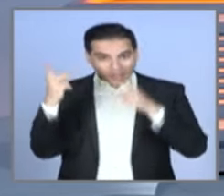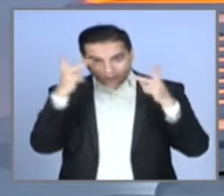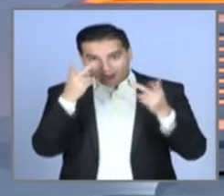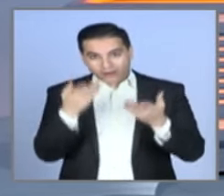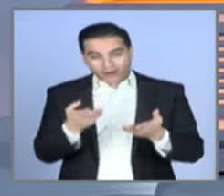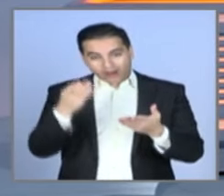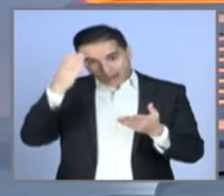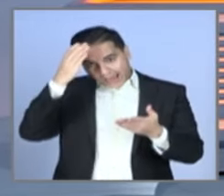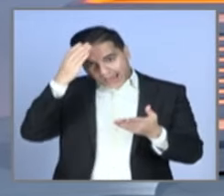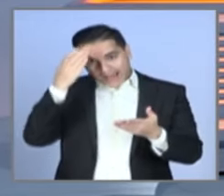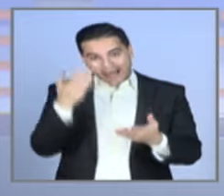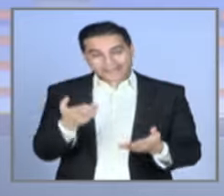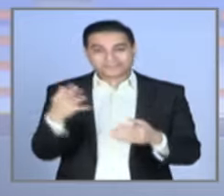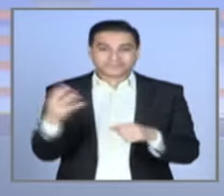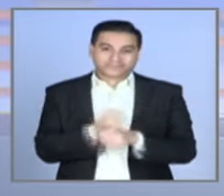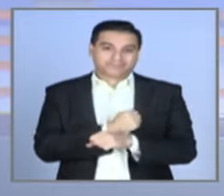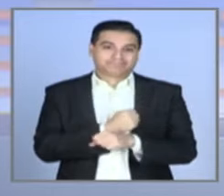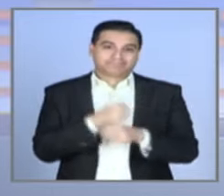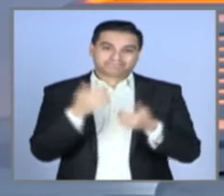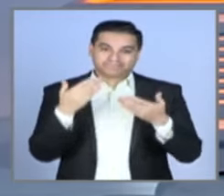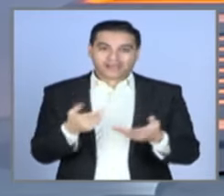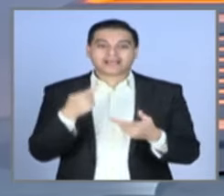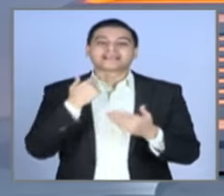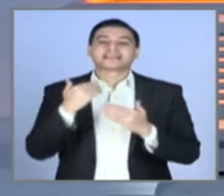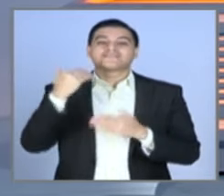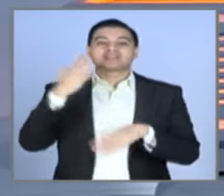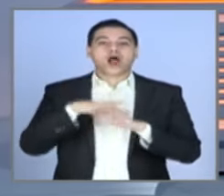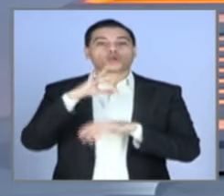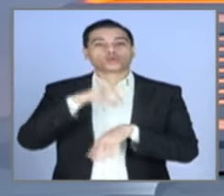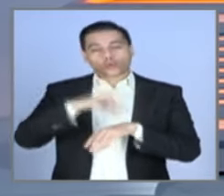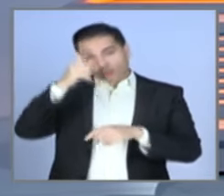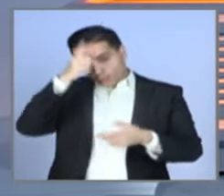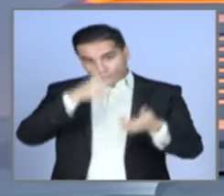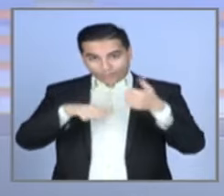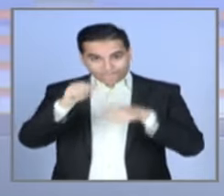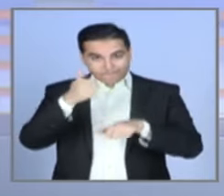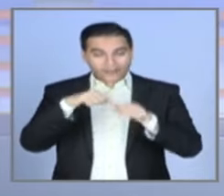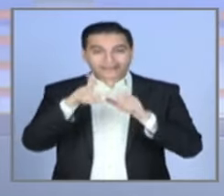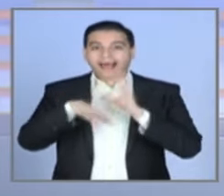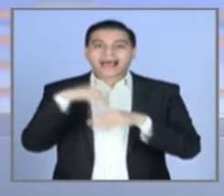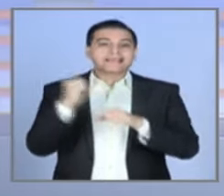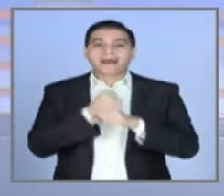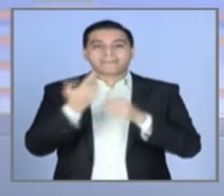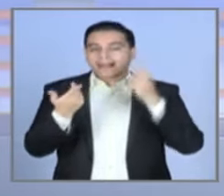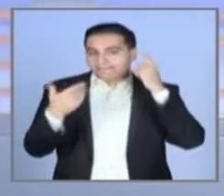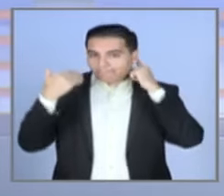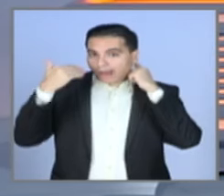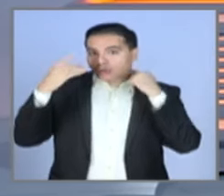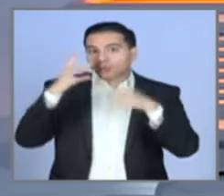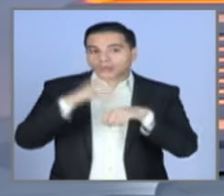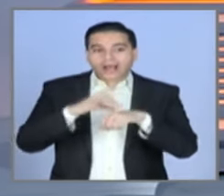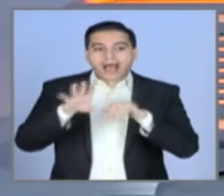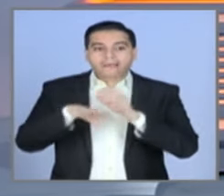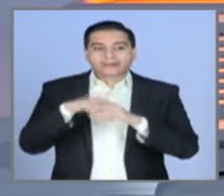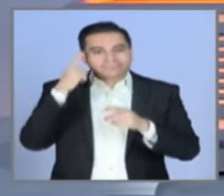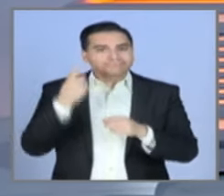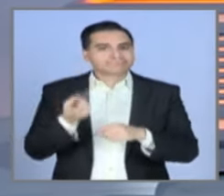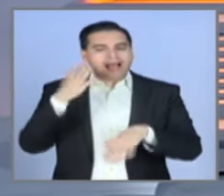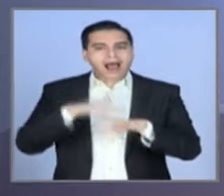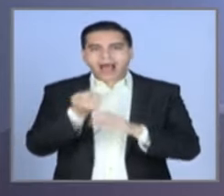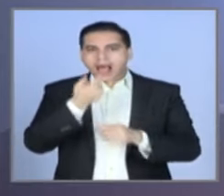طبعا. بلال عايز تبقى دكتور كيميائي ان شاء الله. طب هتعمل ايه لما تتخرج؟ في تركيبات